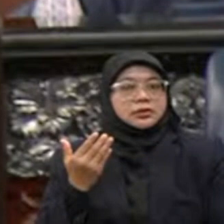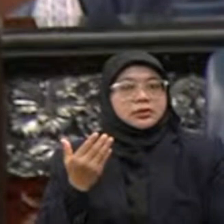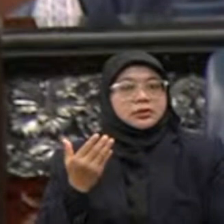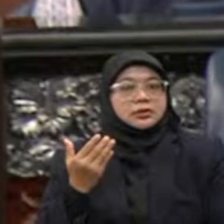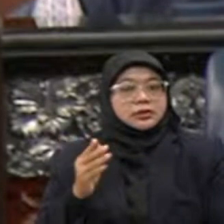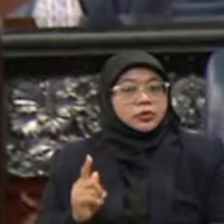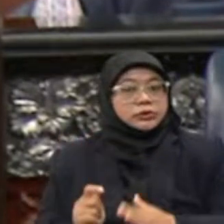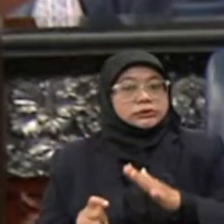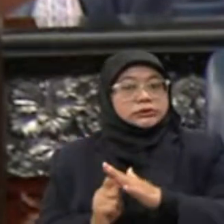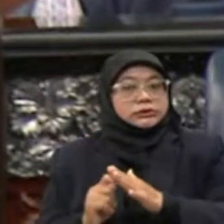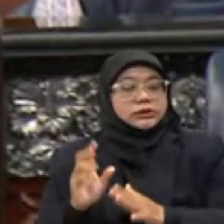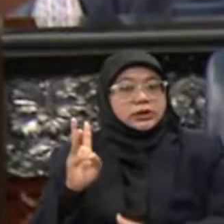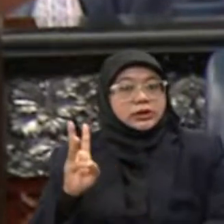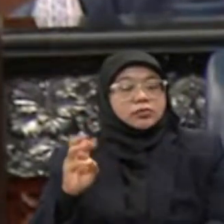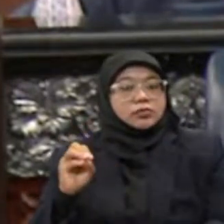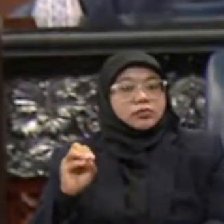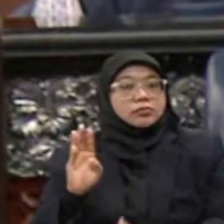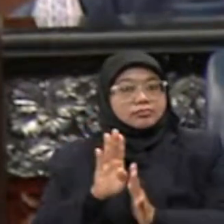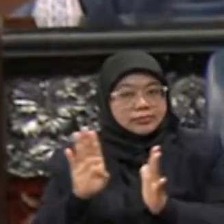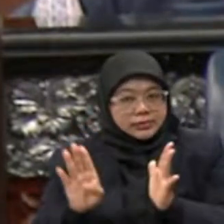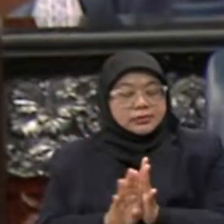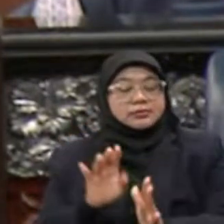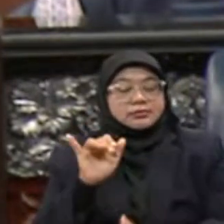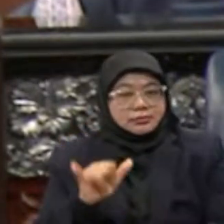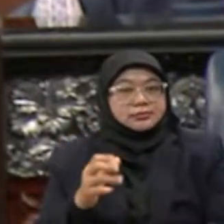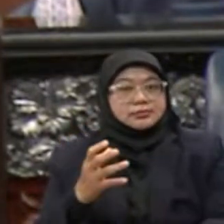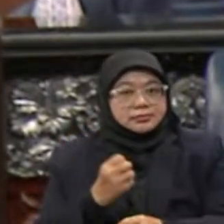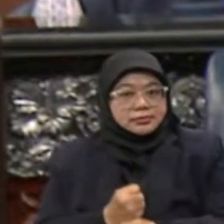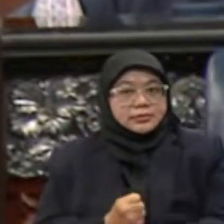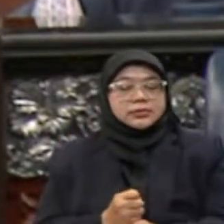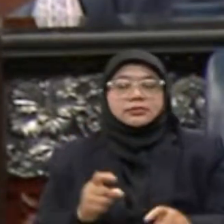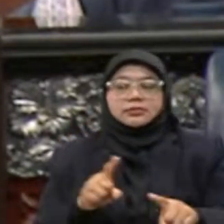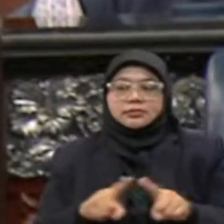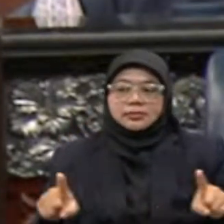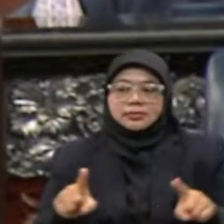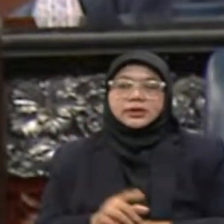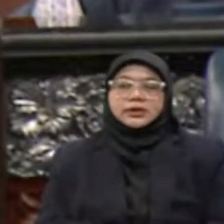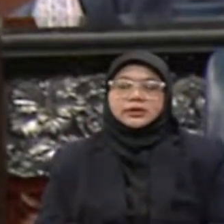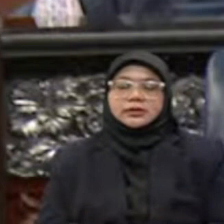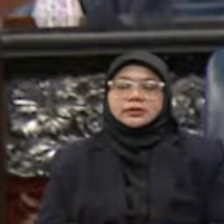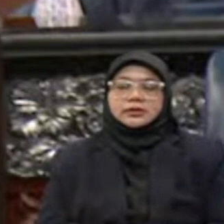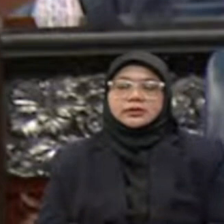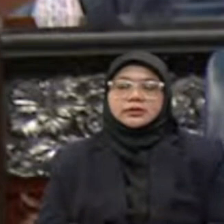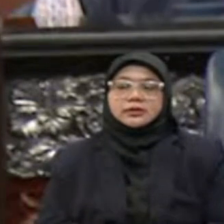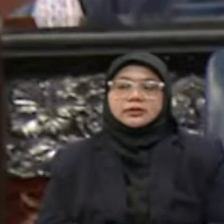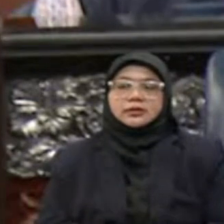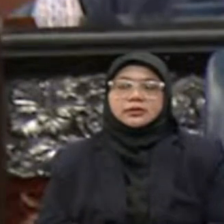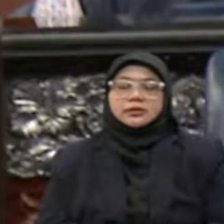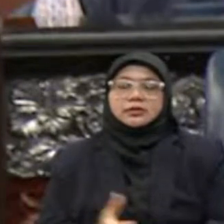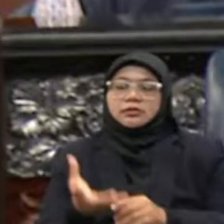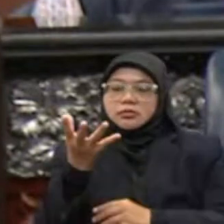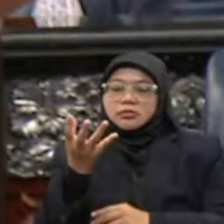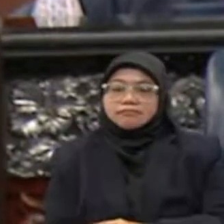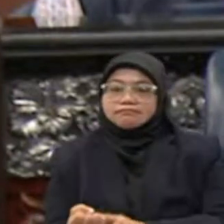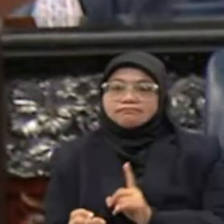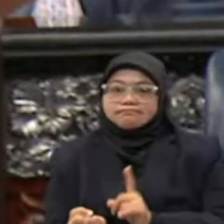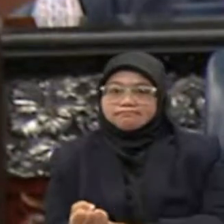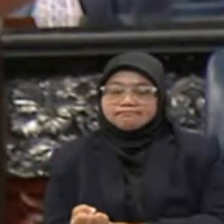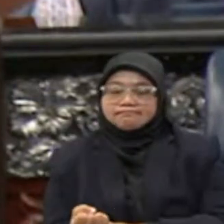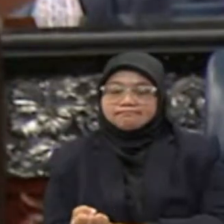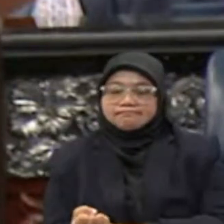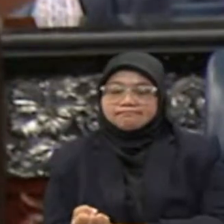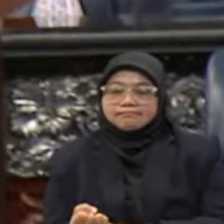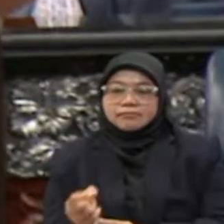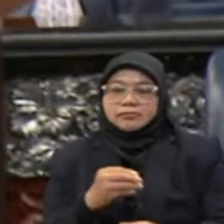60 billion Ringgit hasil tetapi apabila kita tolak dengan ulangan balik